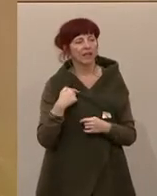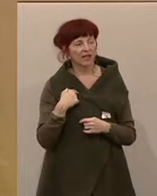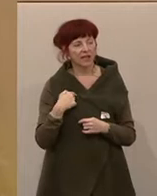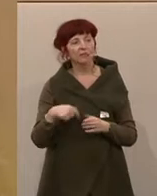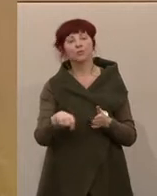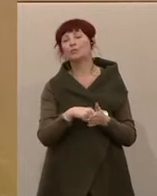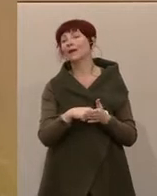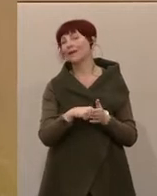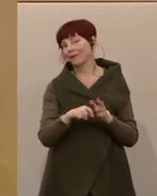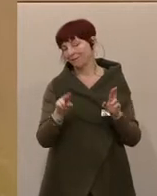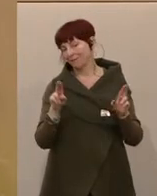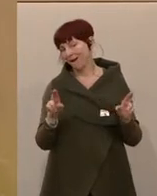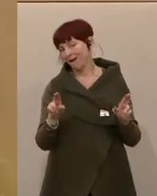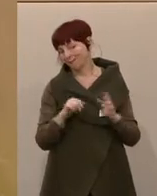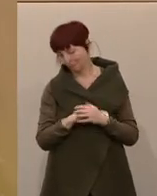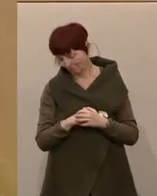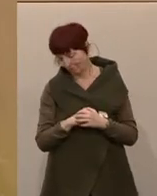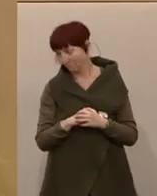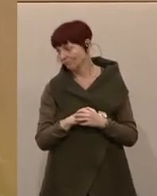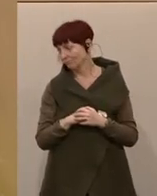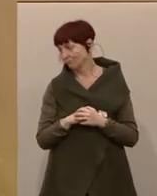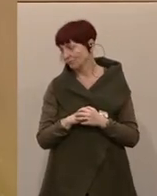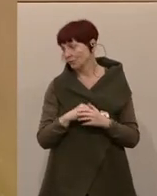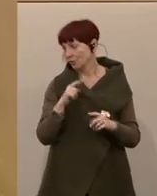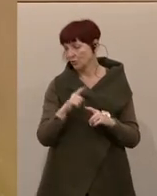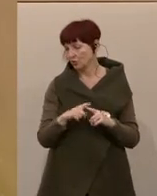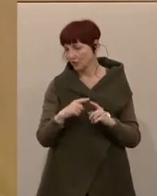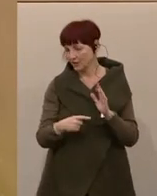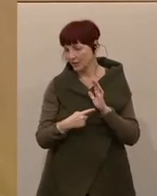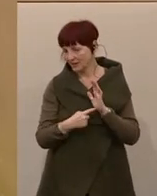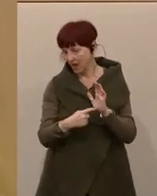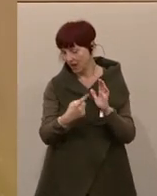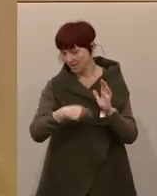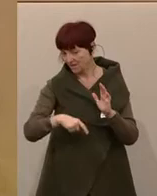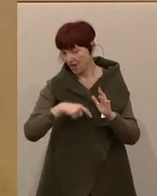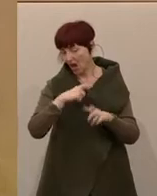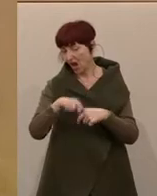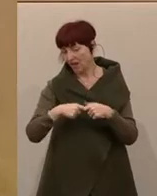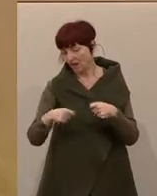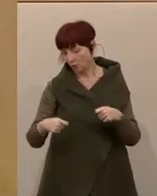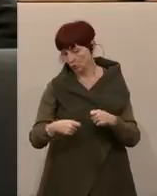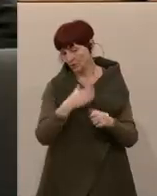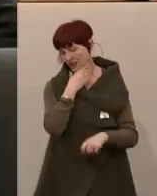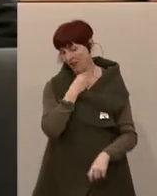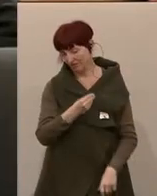dies tatsächlich und zeige hiermit, dass wir Handlungsbedarf haben.